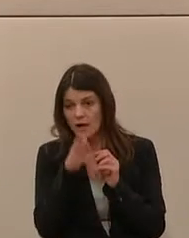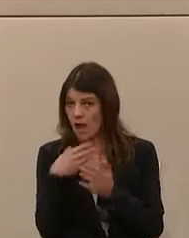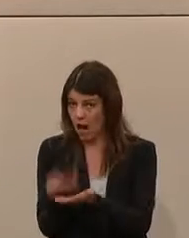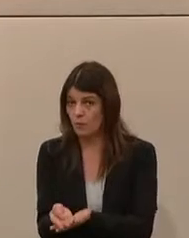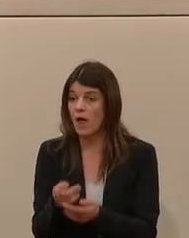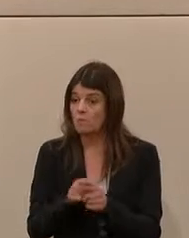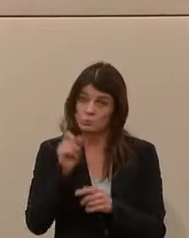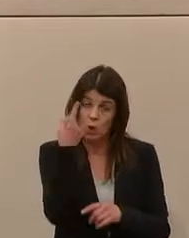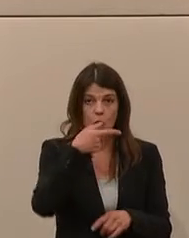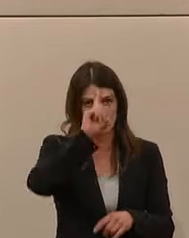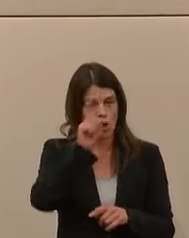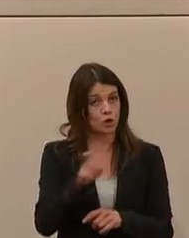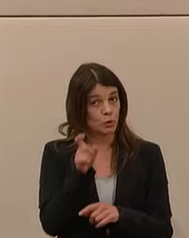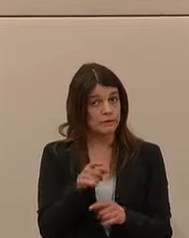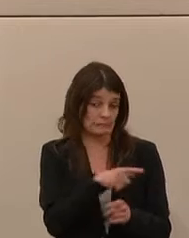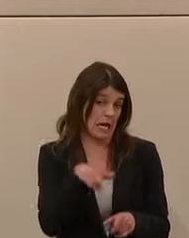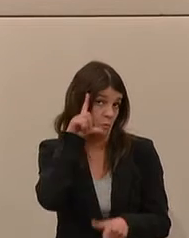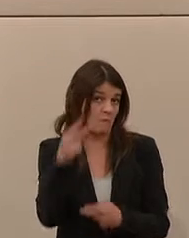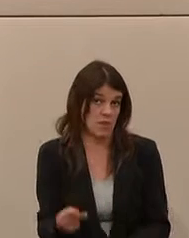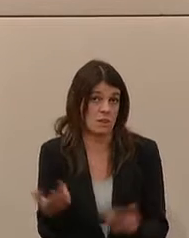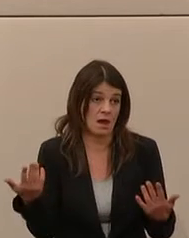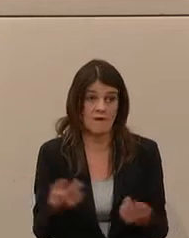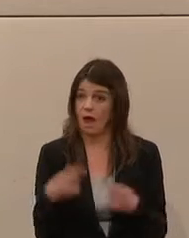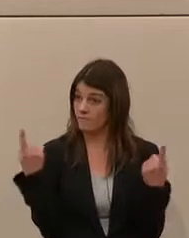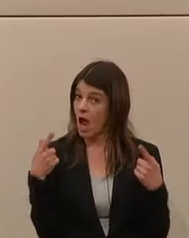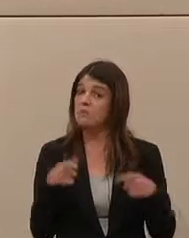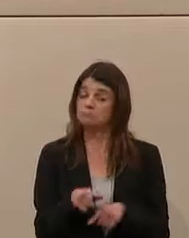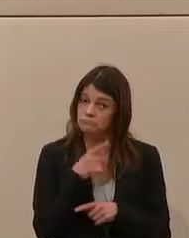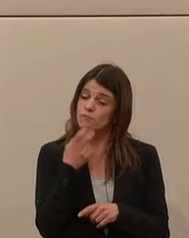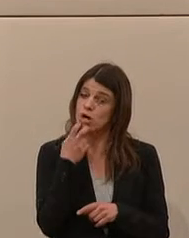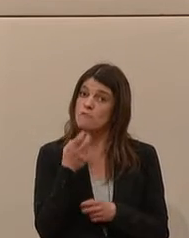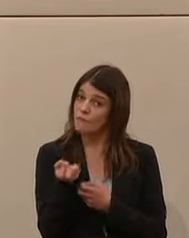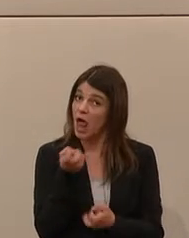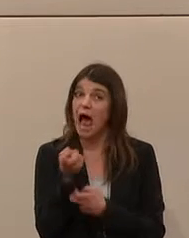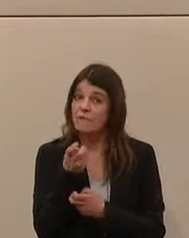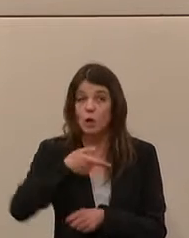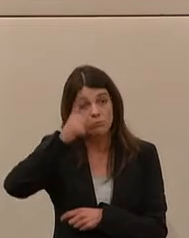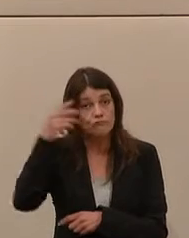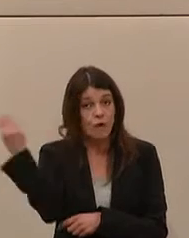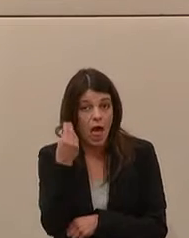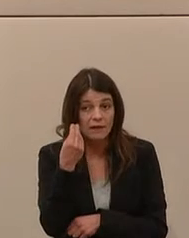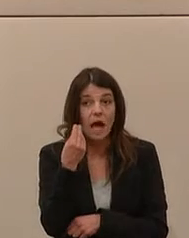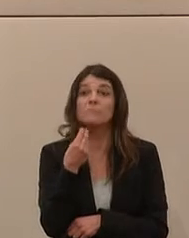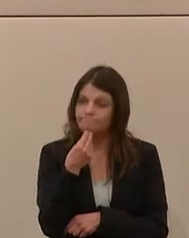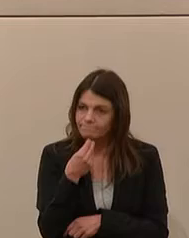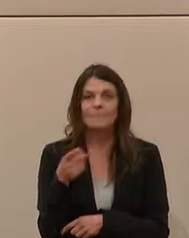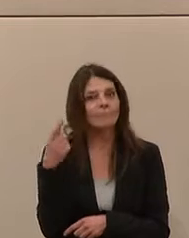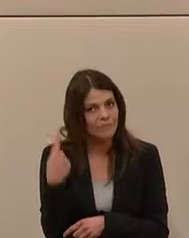die Deutschkurse sind ja auch ein Schwerpunkt, denn nur wer unsere Sprache bereitwillig lernt, der besitzt